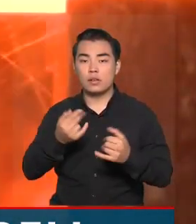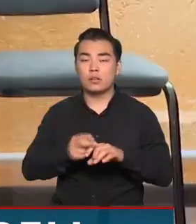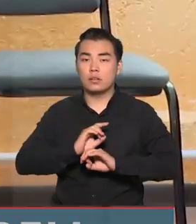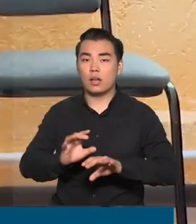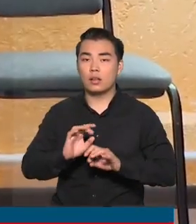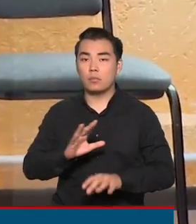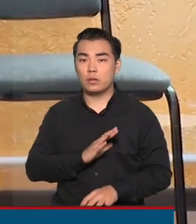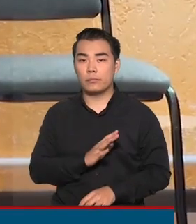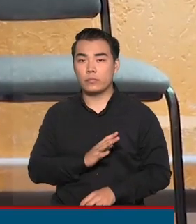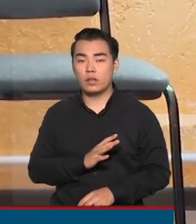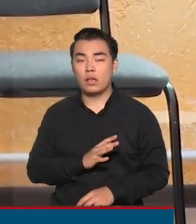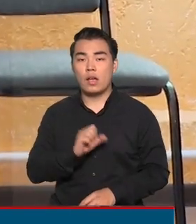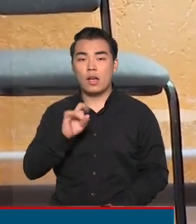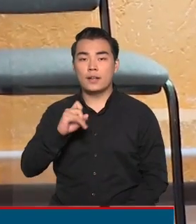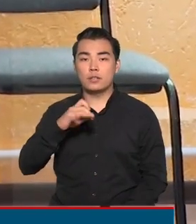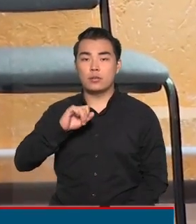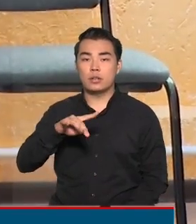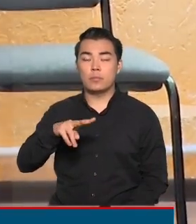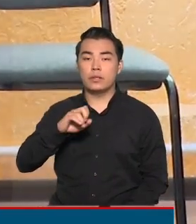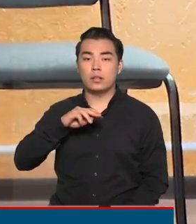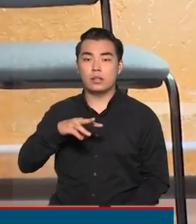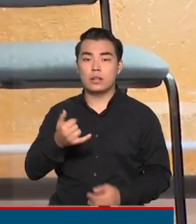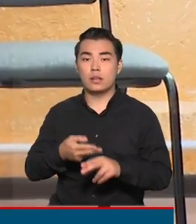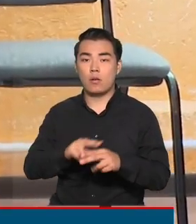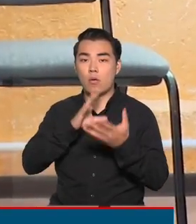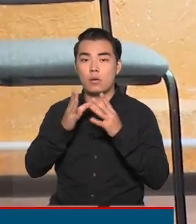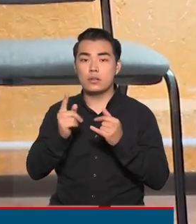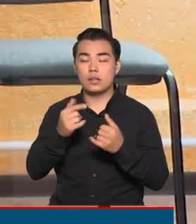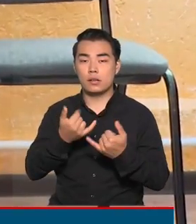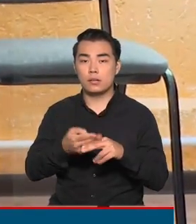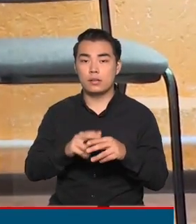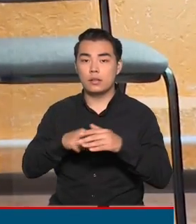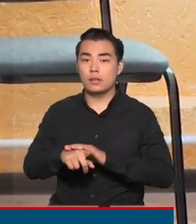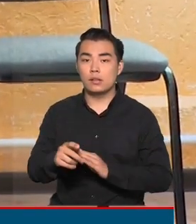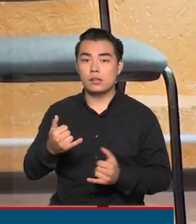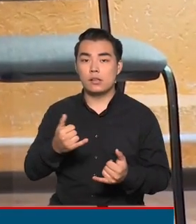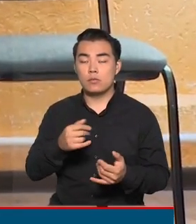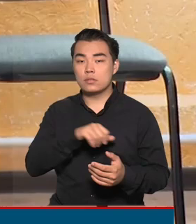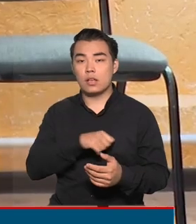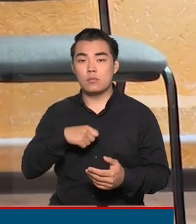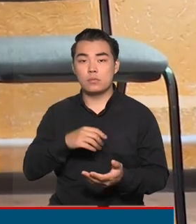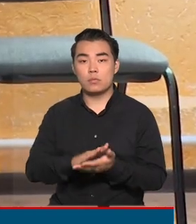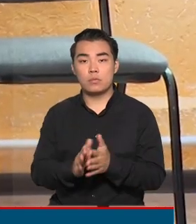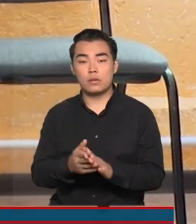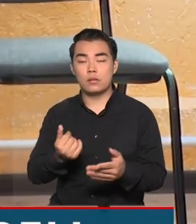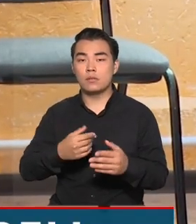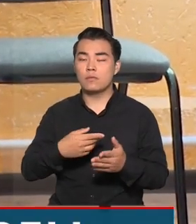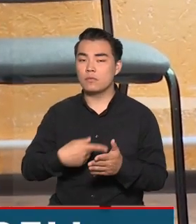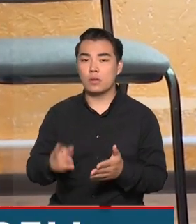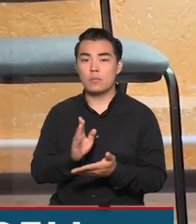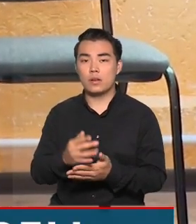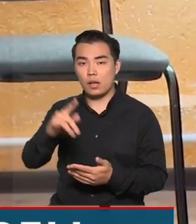жеткізді. ArcelorMittal Теміртау компаниясының акционерлерімен алдын ала уағдаластыққа қол жеткізілді. Кәсіпорынның меншік құқығын